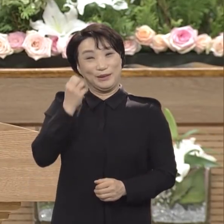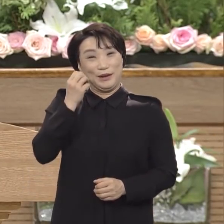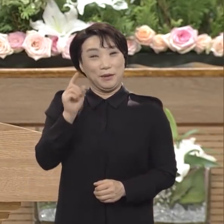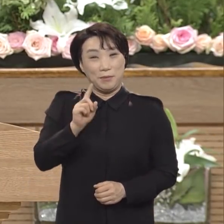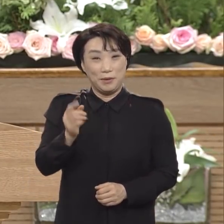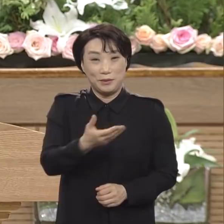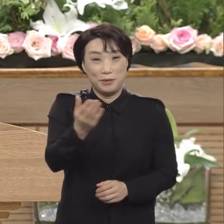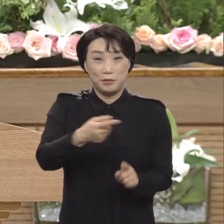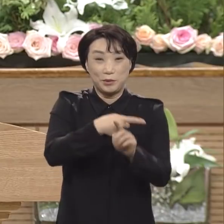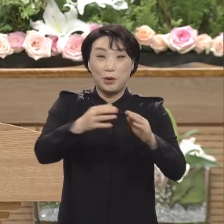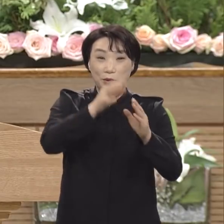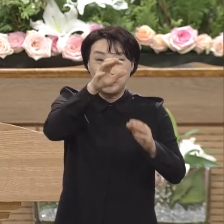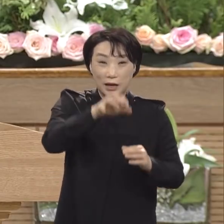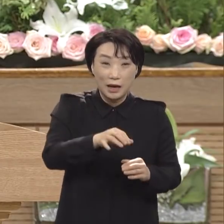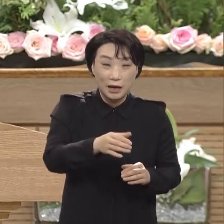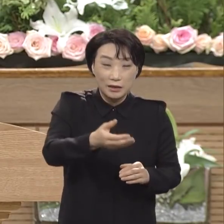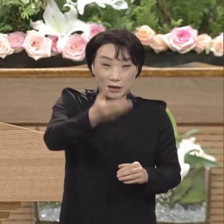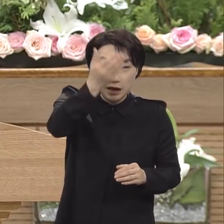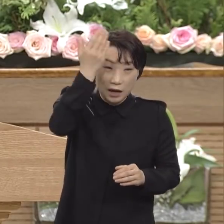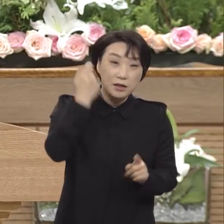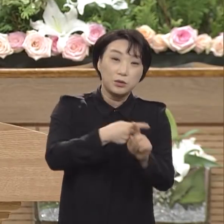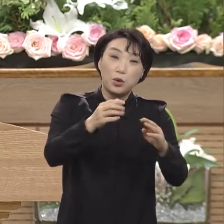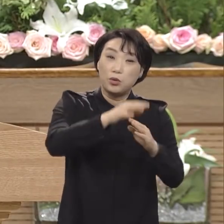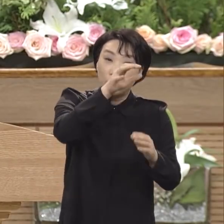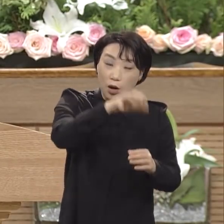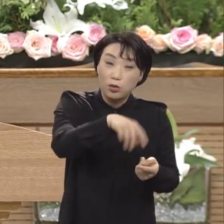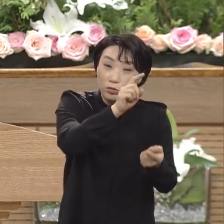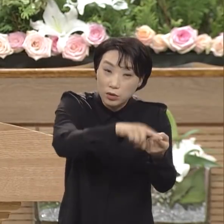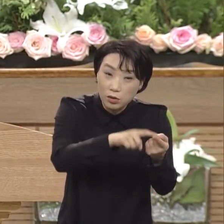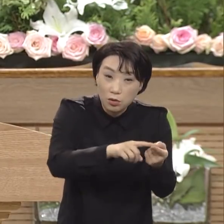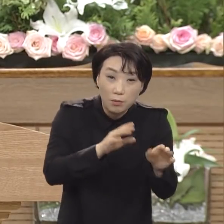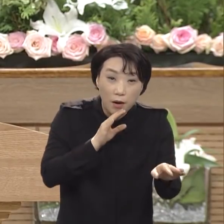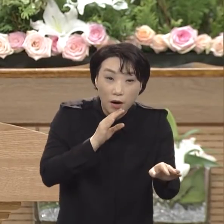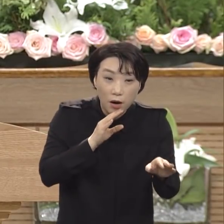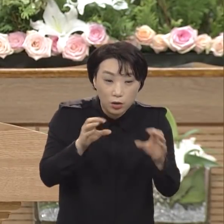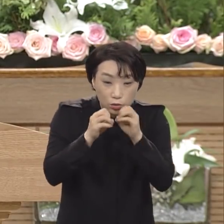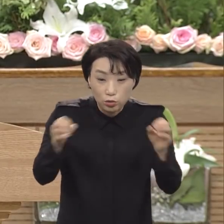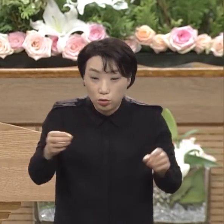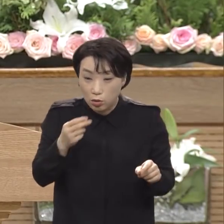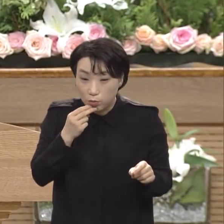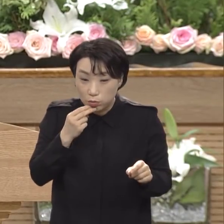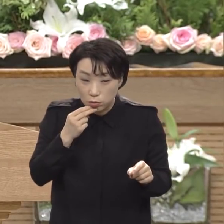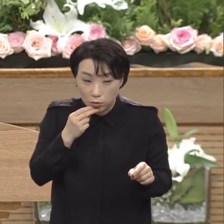신기하지. 교회는 옛날 교회와 같은데 전도가 없어.